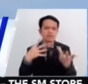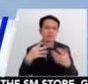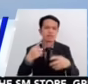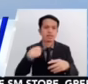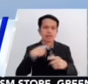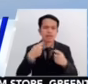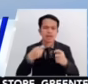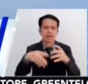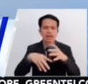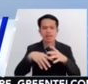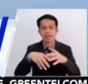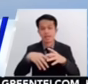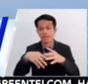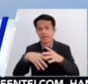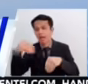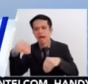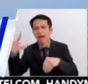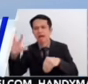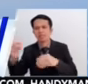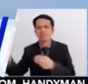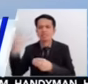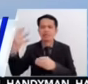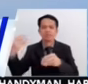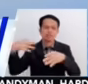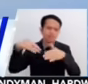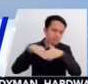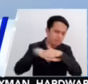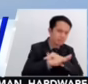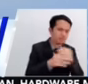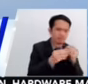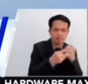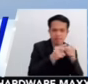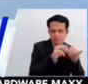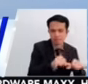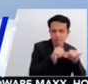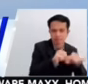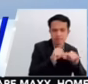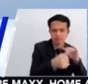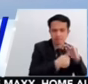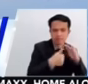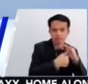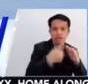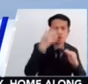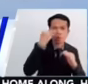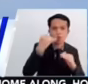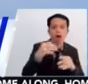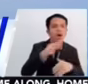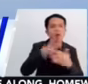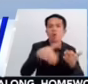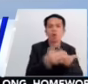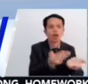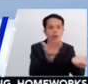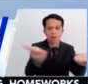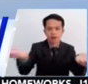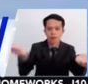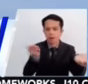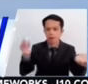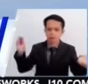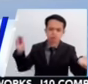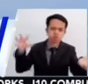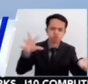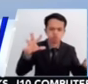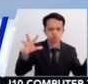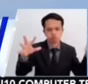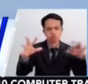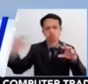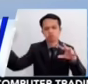hanggang sa eventually nasa loob na lamang kaming lahat dahil nga halos sabay-sabay na sila na nagwa-water cannon sa amin. At the same time, bumabangga